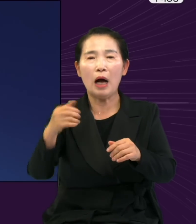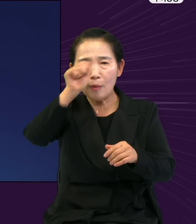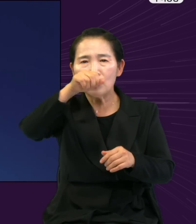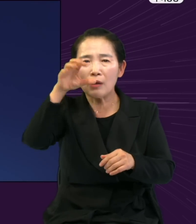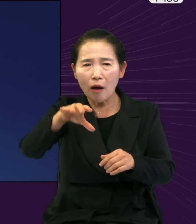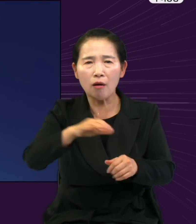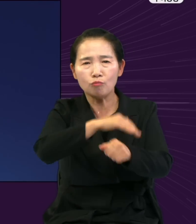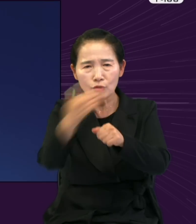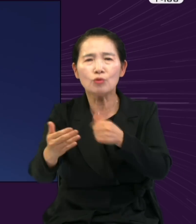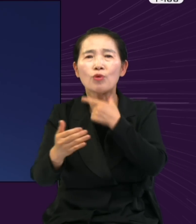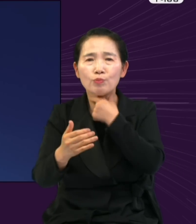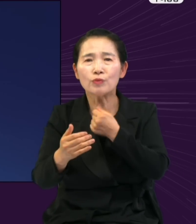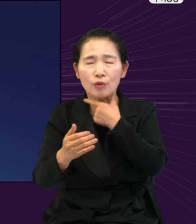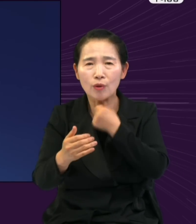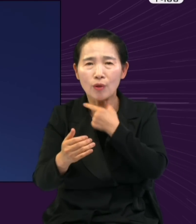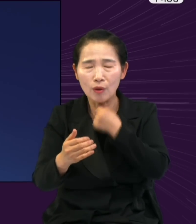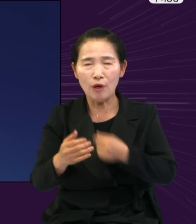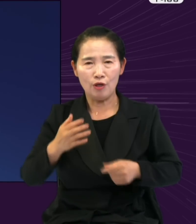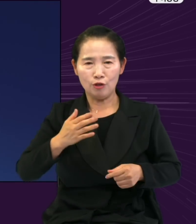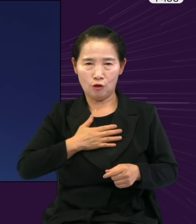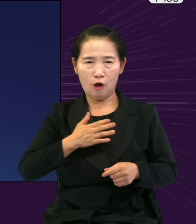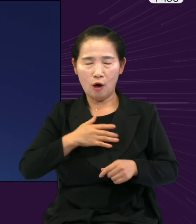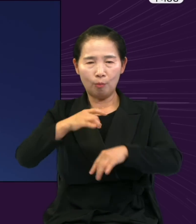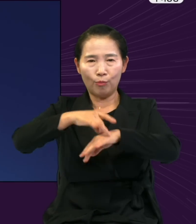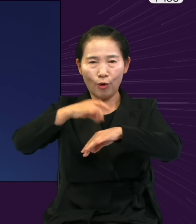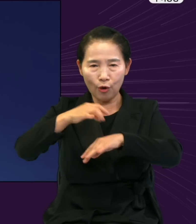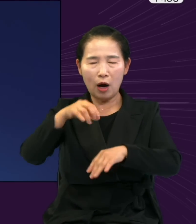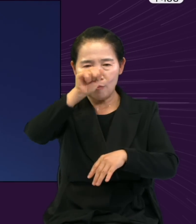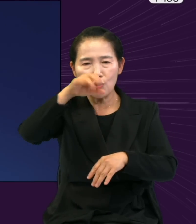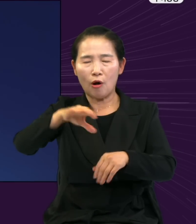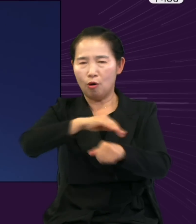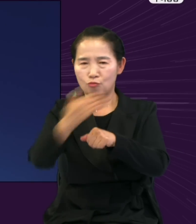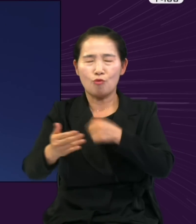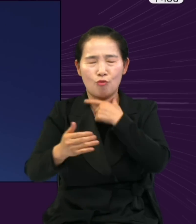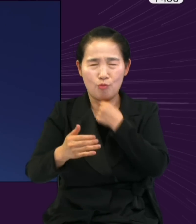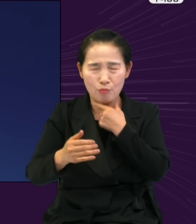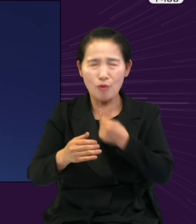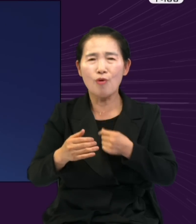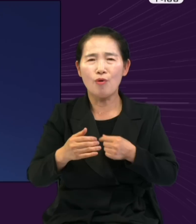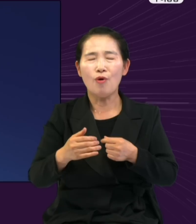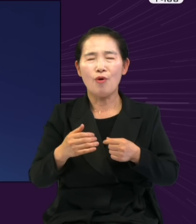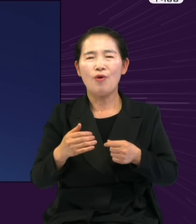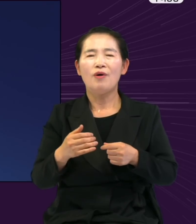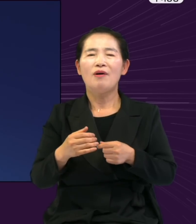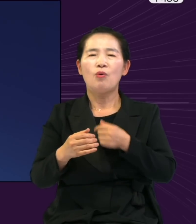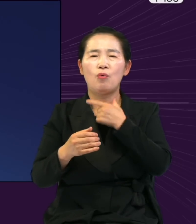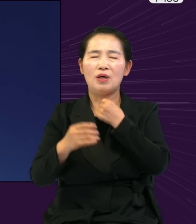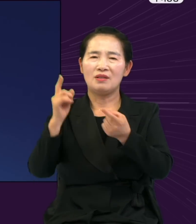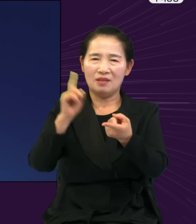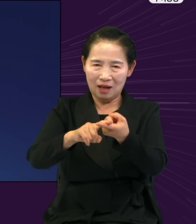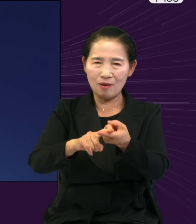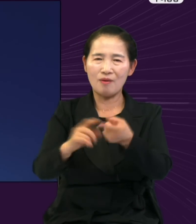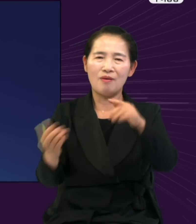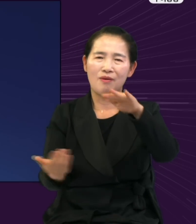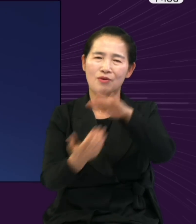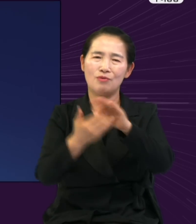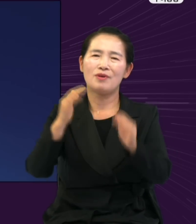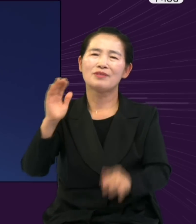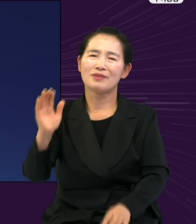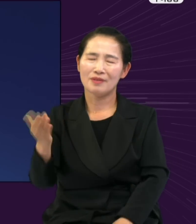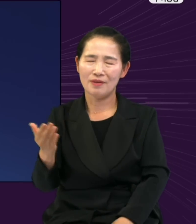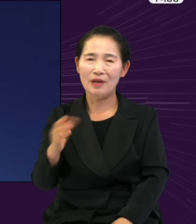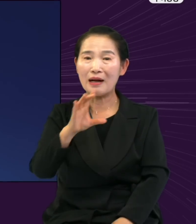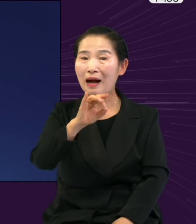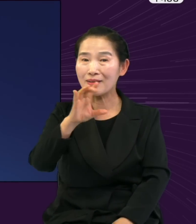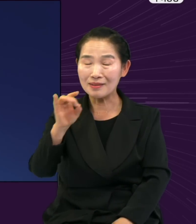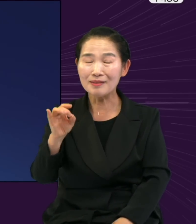그거였거든요. 나는 내 뼈를 아프리카에 묻고 싶어. 원대로 됐어요. 가끔 제가 선교회에서